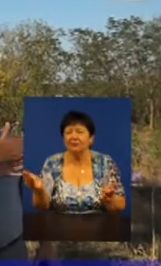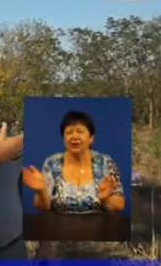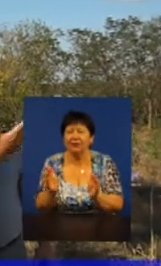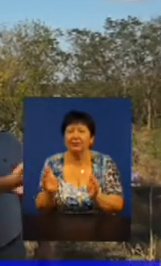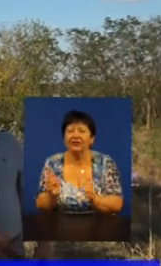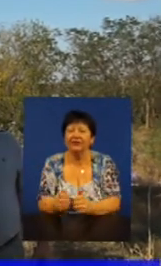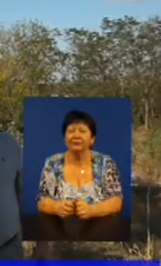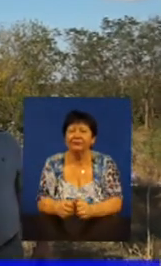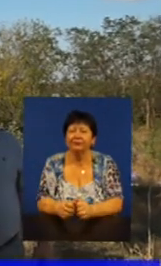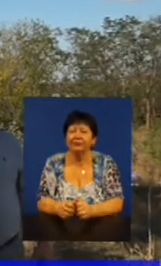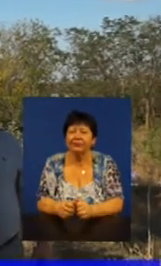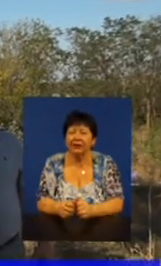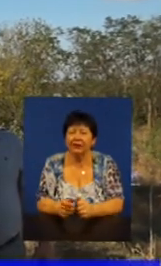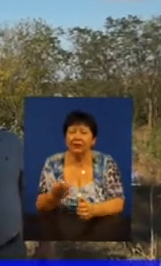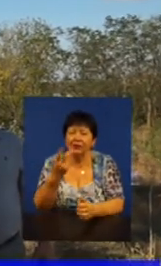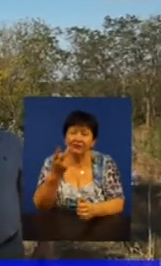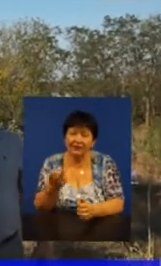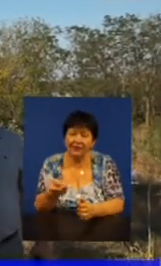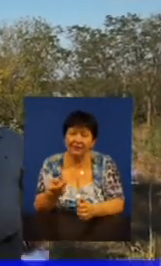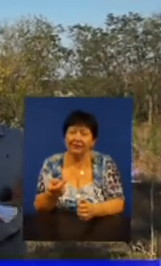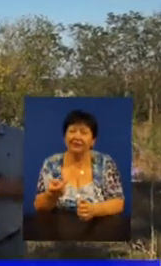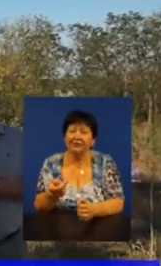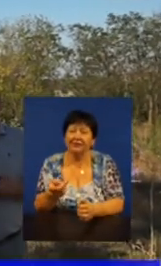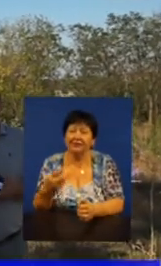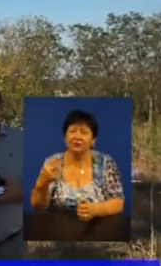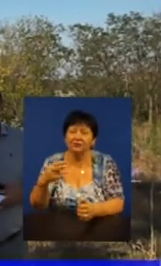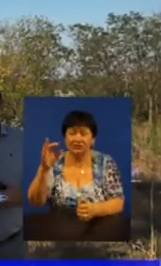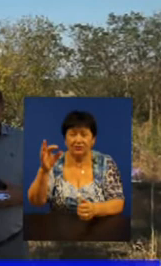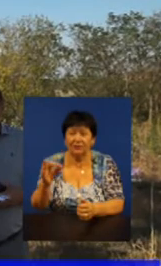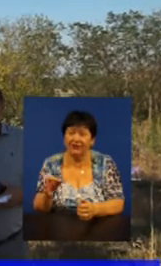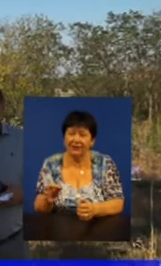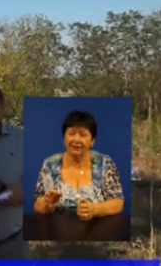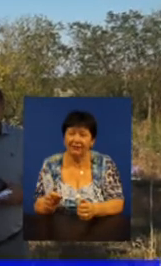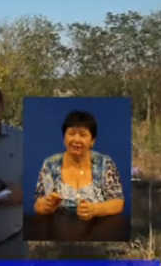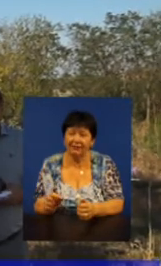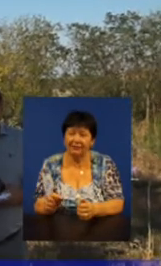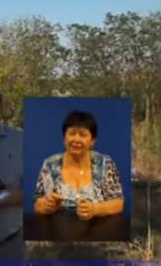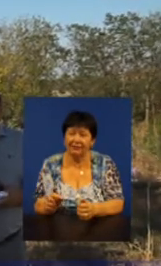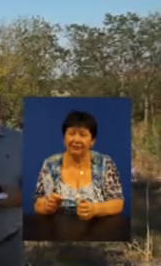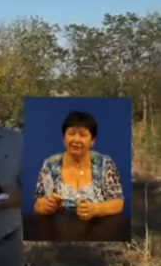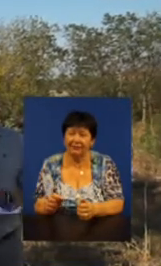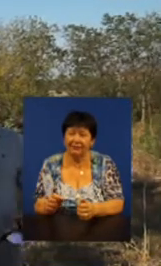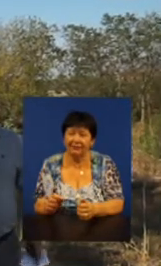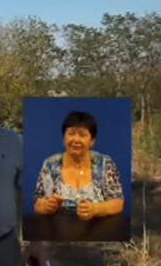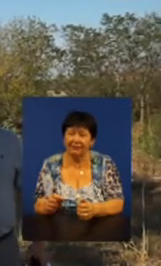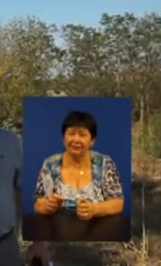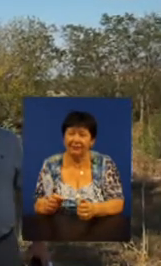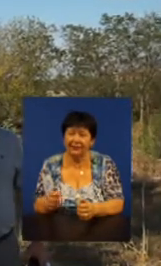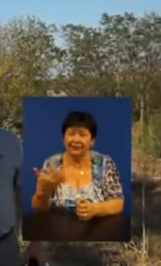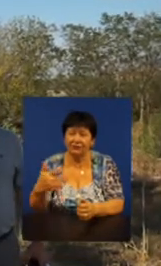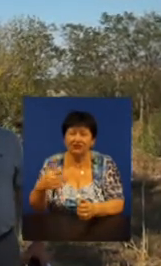vedere care noi suntem încă, vedem dacă va fi vreo 20%. Vreo 20% la vreo 500